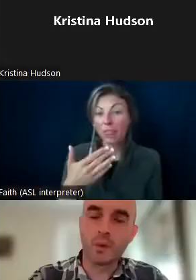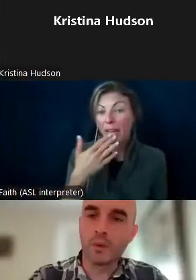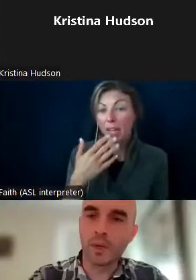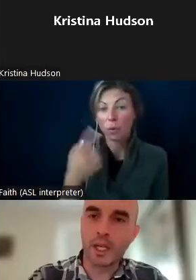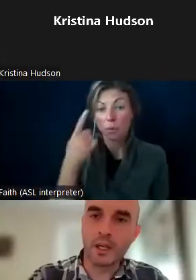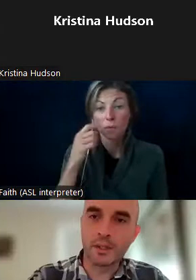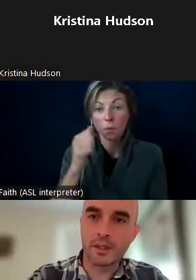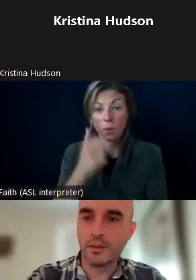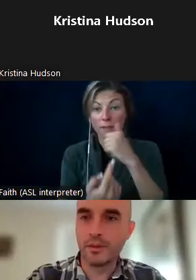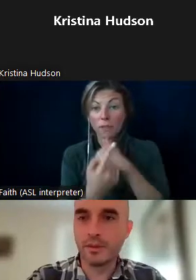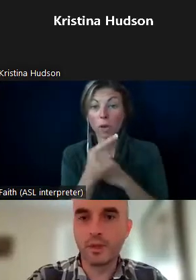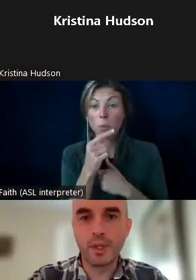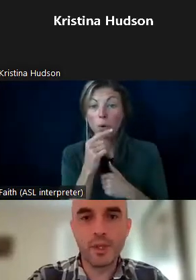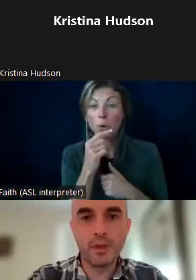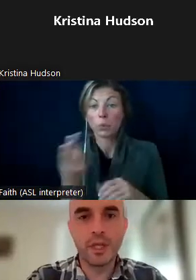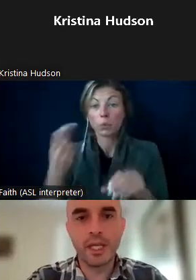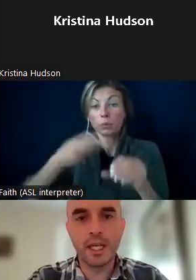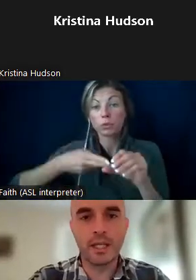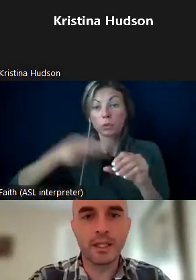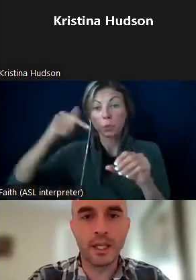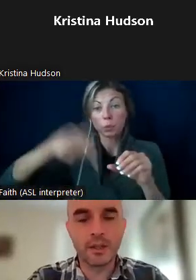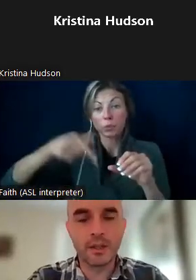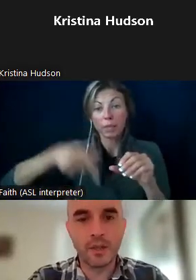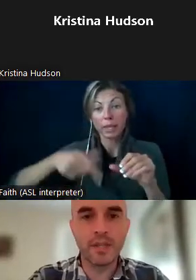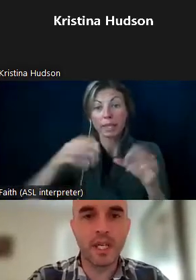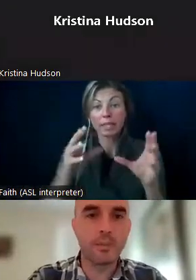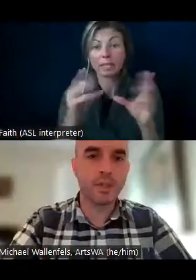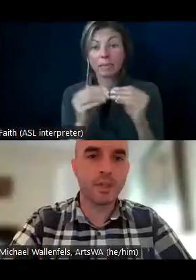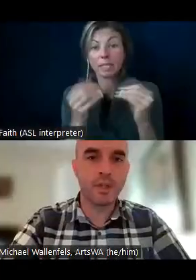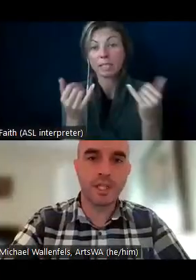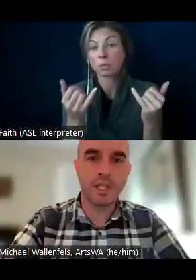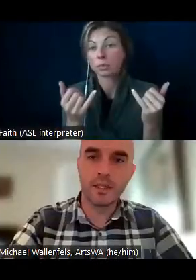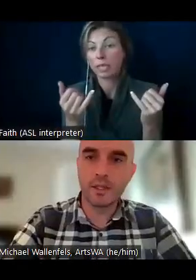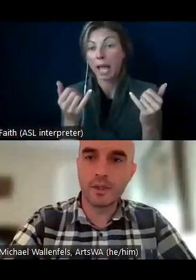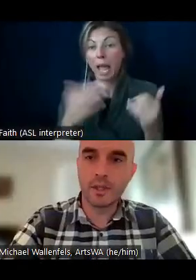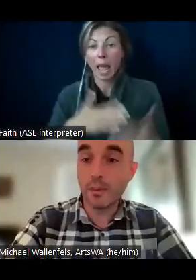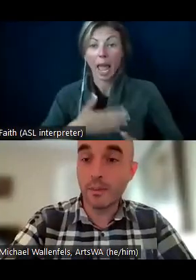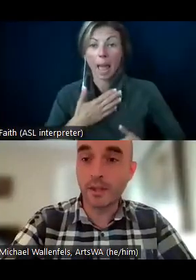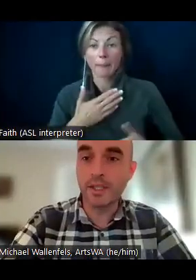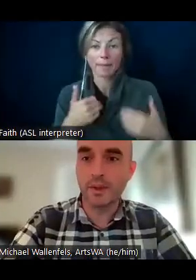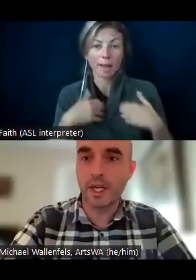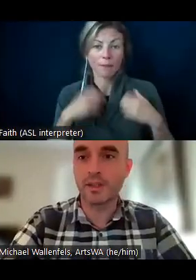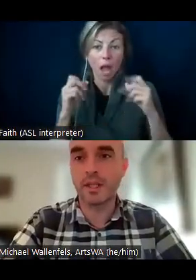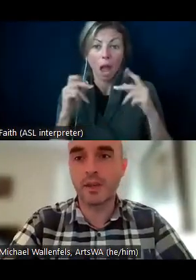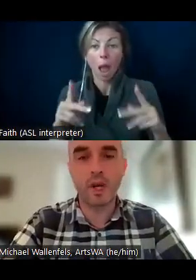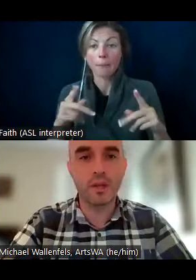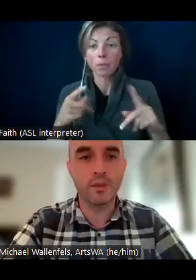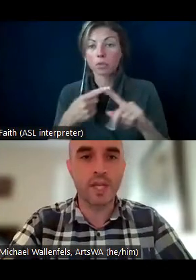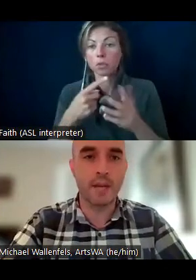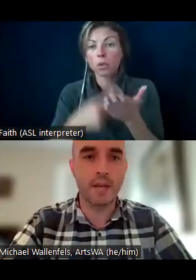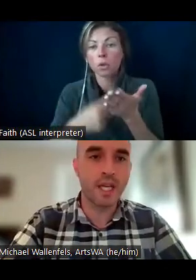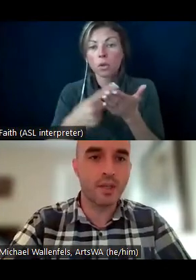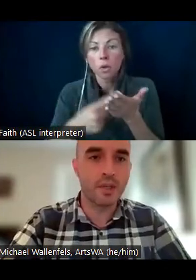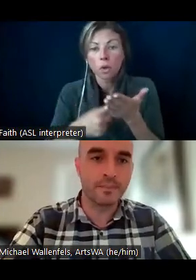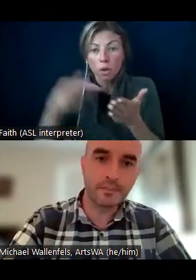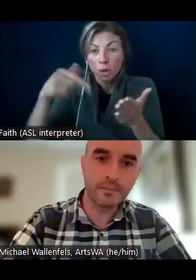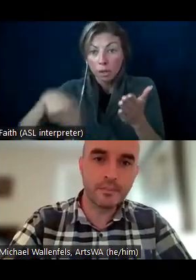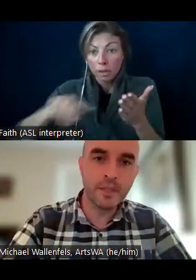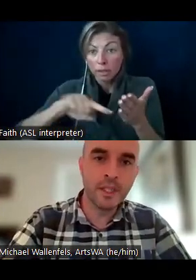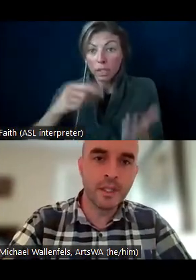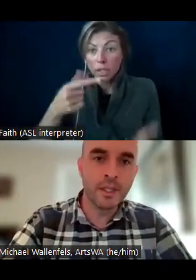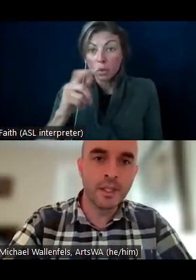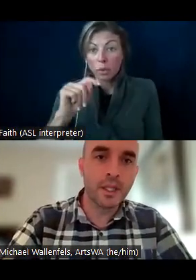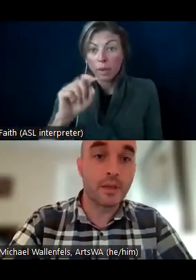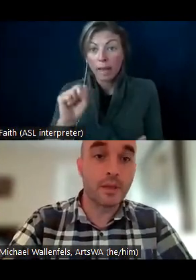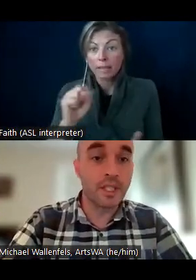예, 여러분 감사합니다. 이렇게 함께 할 수 있어서 영광입니다. 그리고 이런